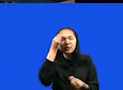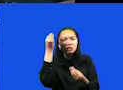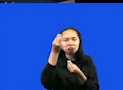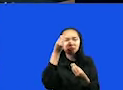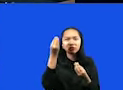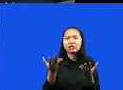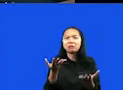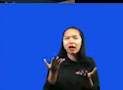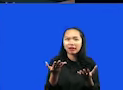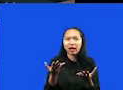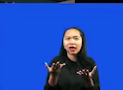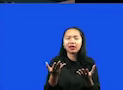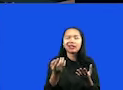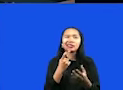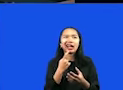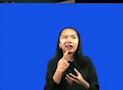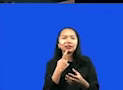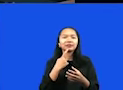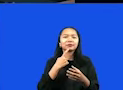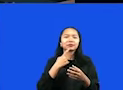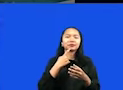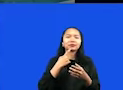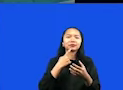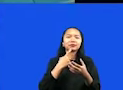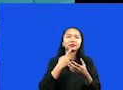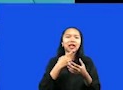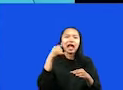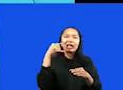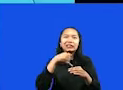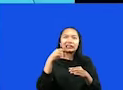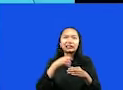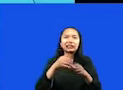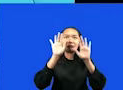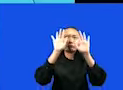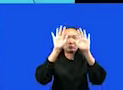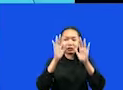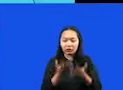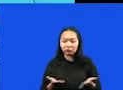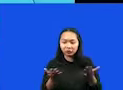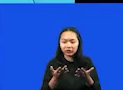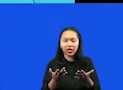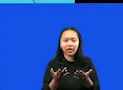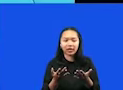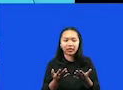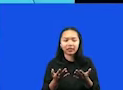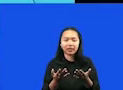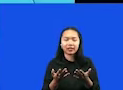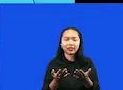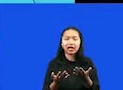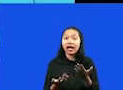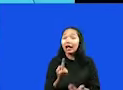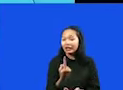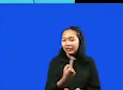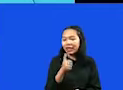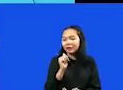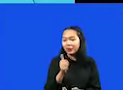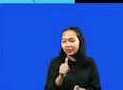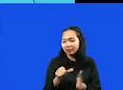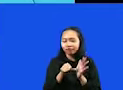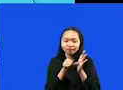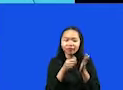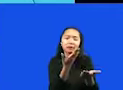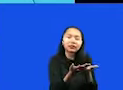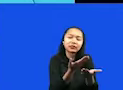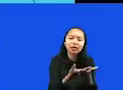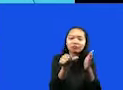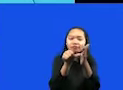Santo Santa He kok enggak ada ya gambarnya apa pecah lah kita minta tolong aja ke e kayak gitu Jangan sampai kita itu